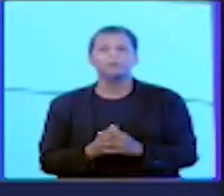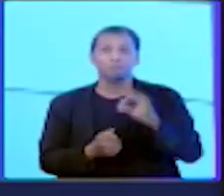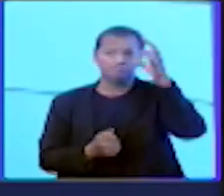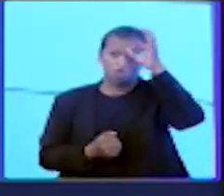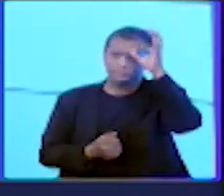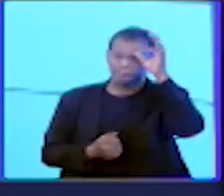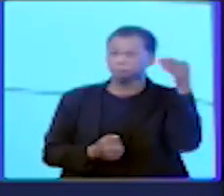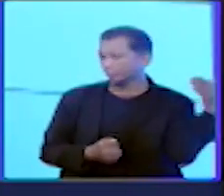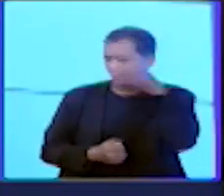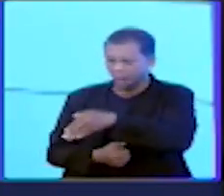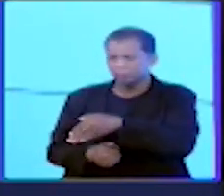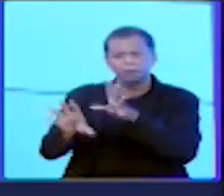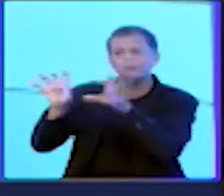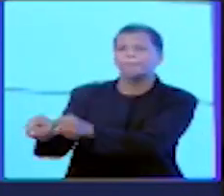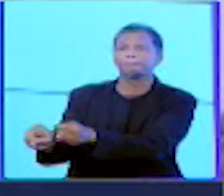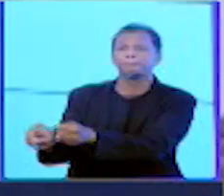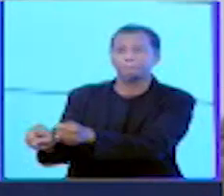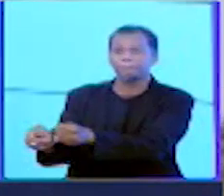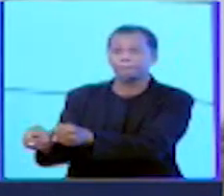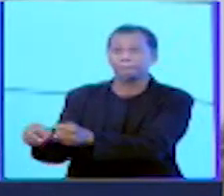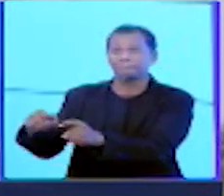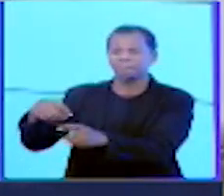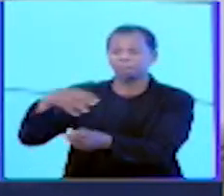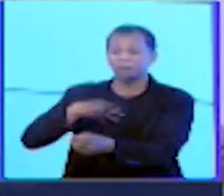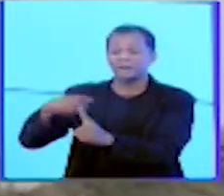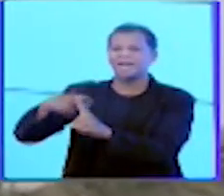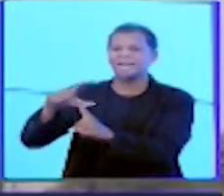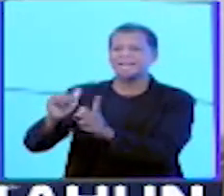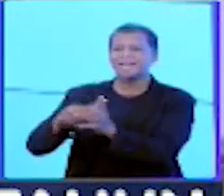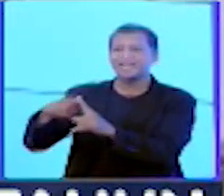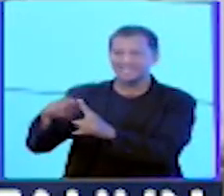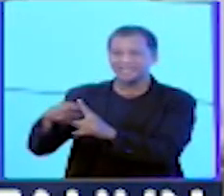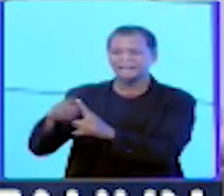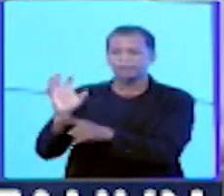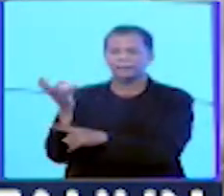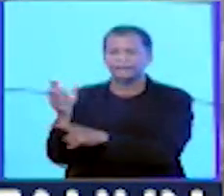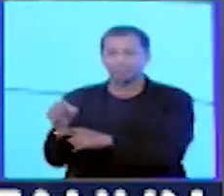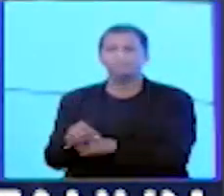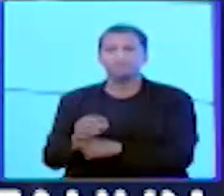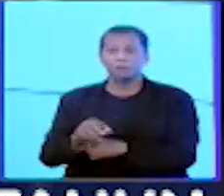aborsi ilegal milik NN di Desa Ciputri, Banten, 26 Oktober lalu.